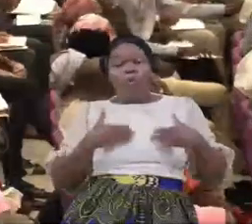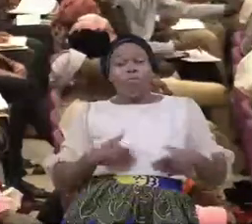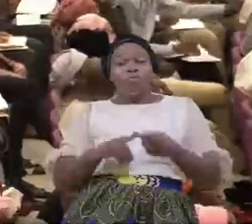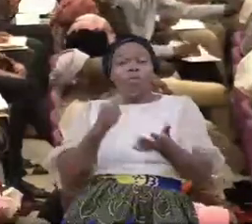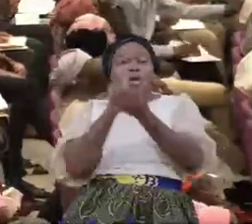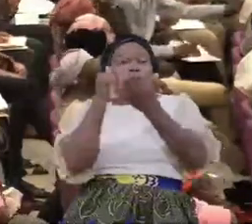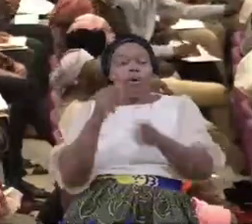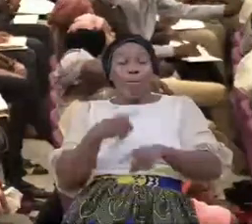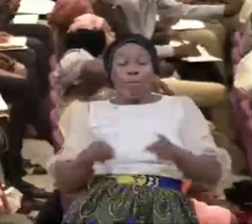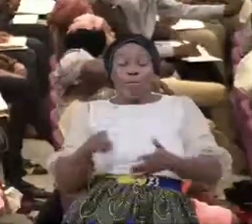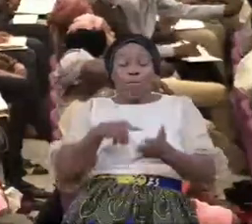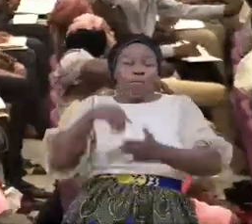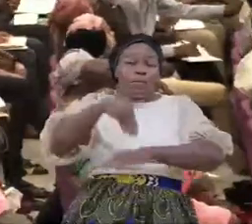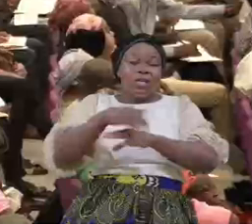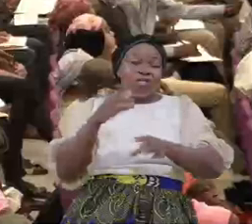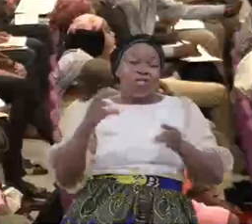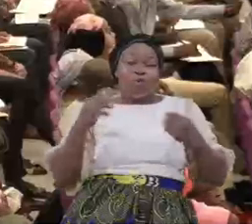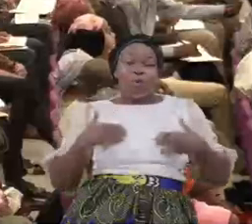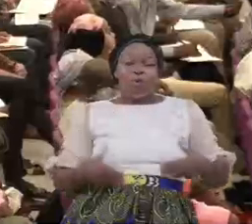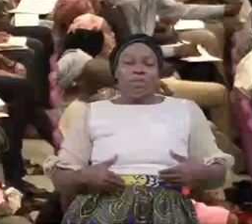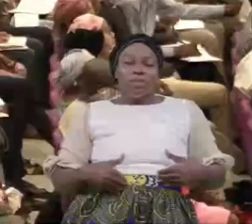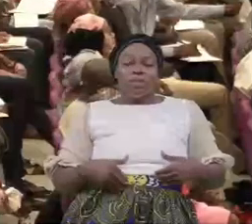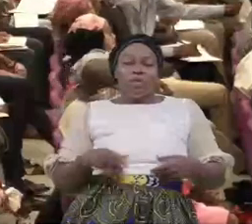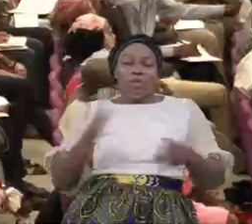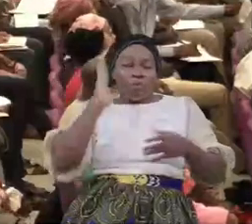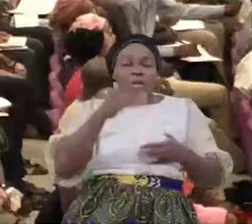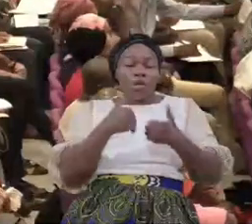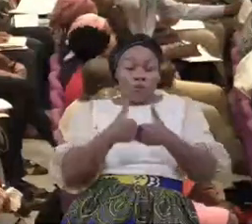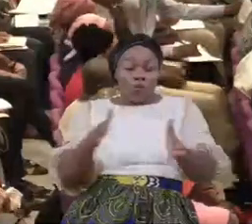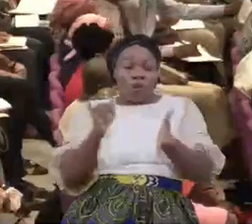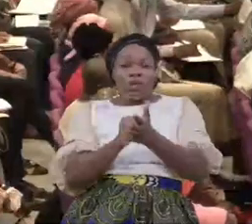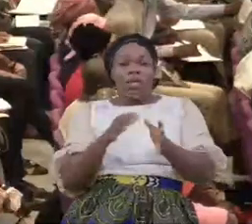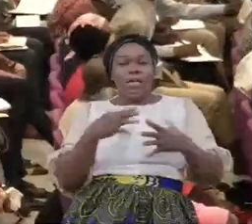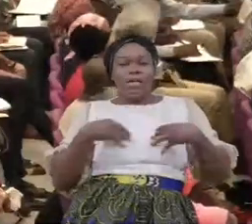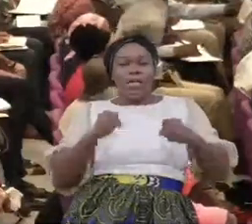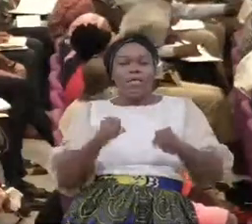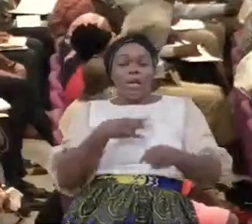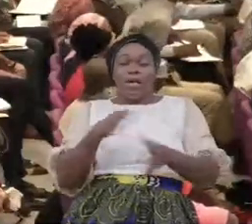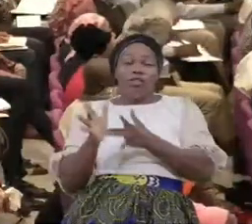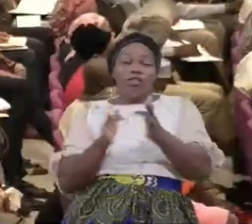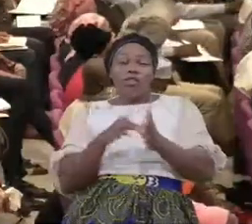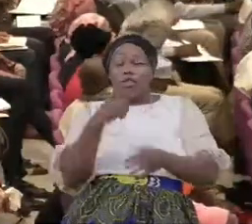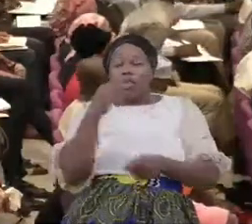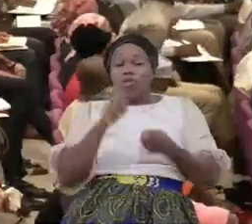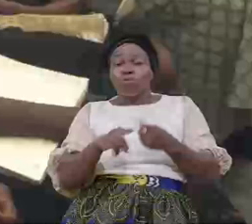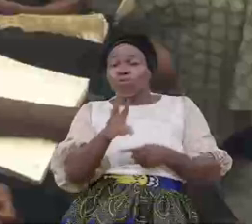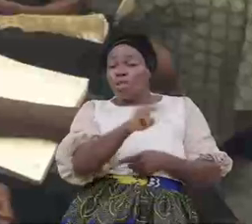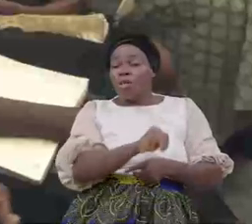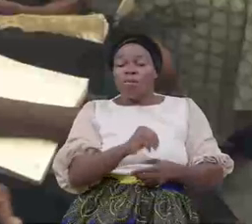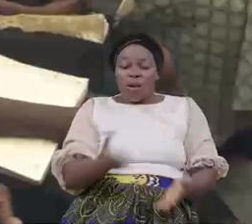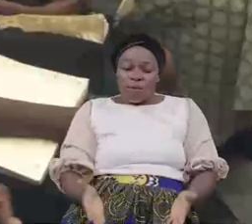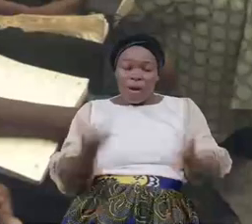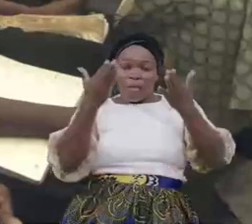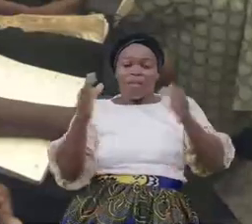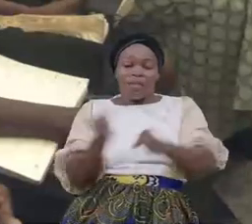une autre personne me devance. Et puis Jésus a dit, ici ce soir, personne ne perdra sa bénédiction. Jésus